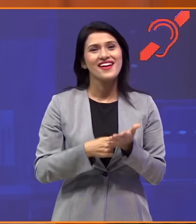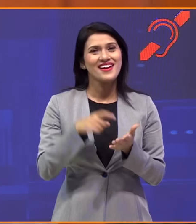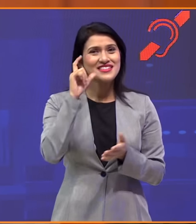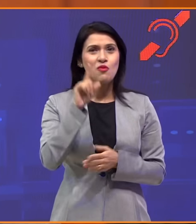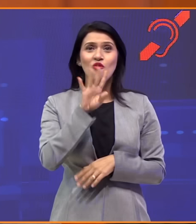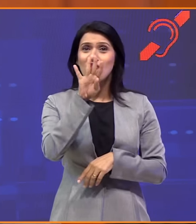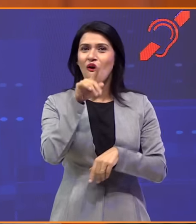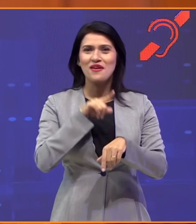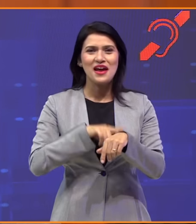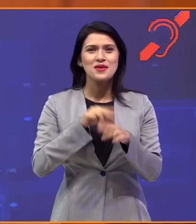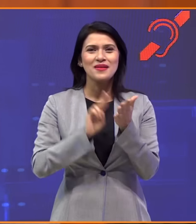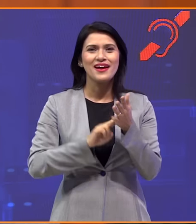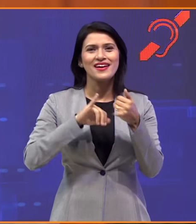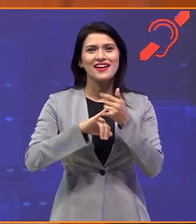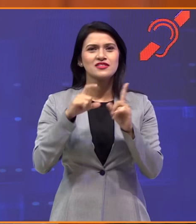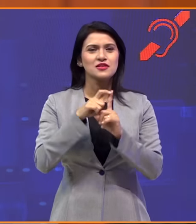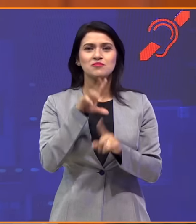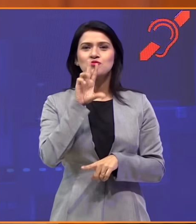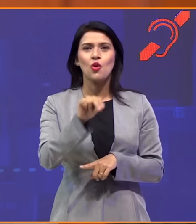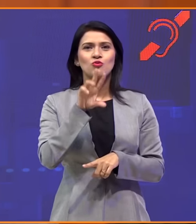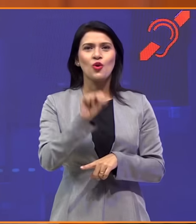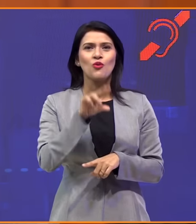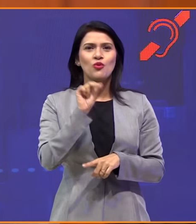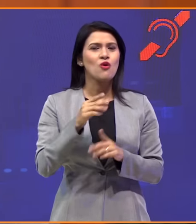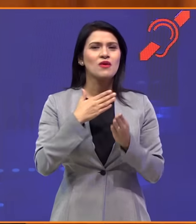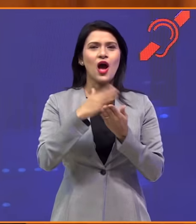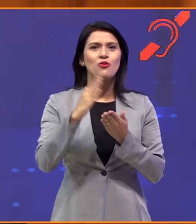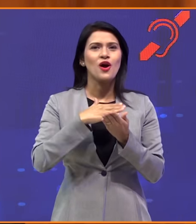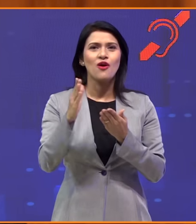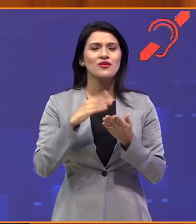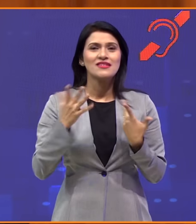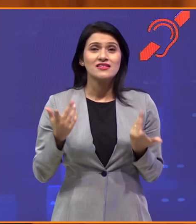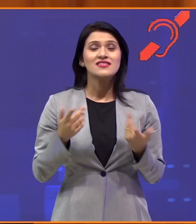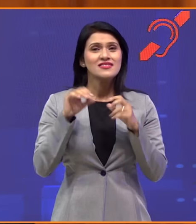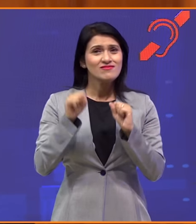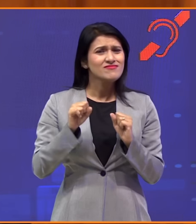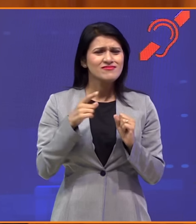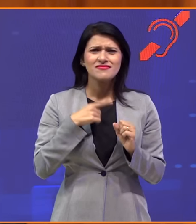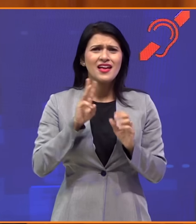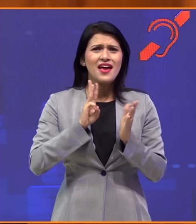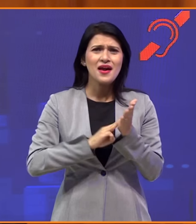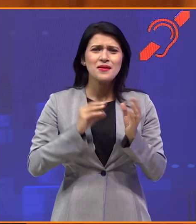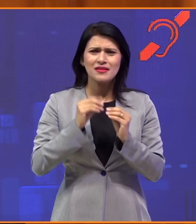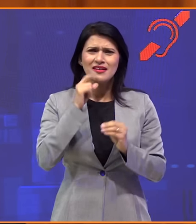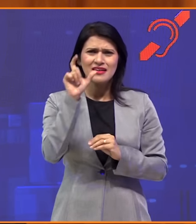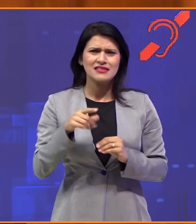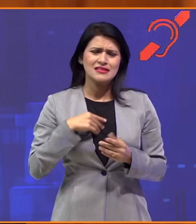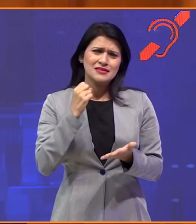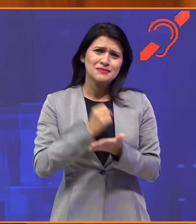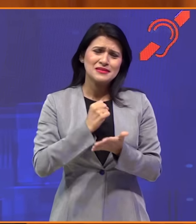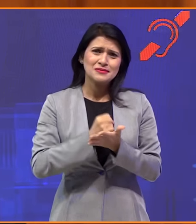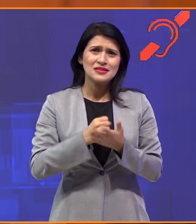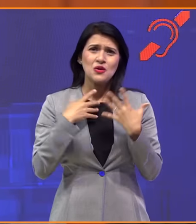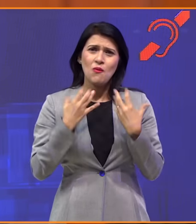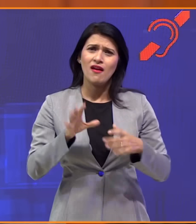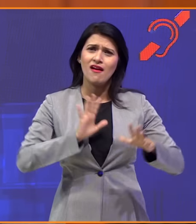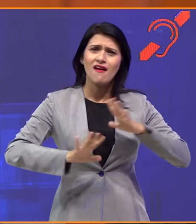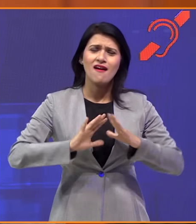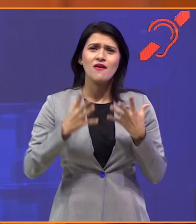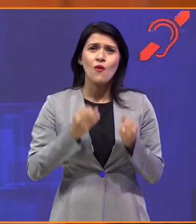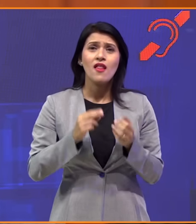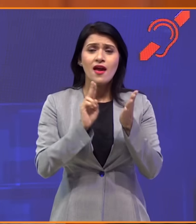रिजेक्ट कर दिया चार बार तब भी आपकी जिद्द खत्म नहीं हुई क्योंकि थिएटर करना था मुझे और मुझे इतना पता था रजत जी की